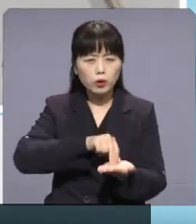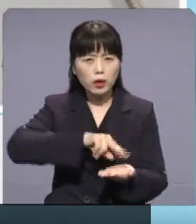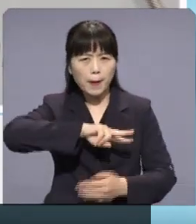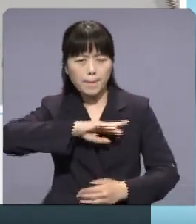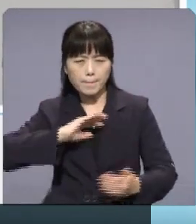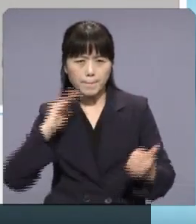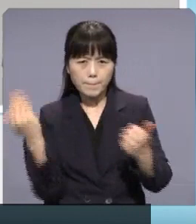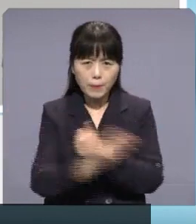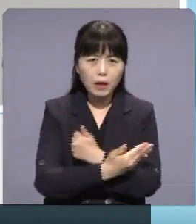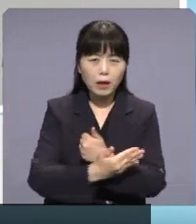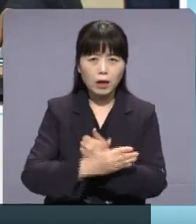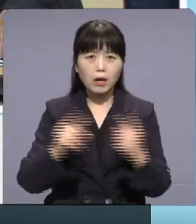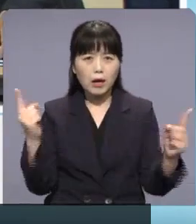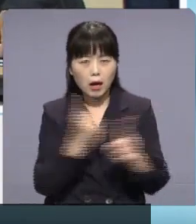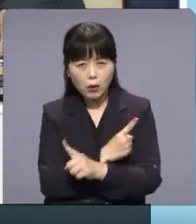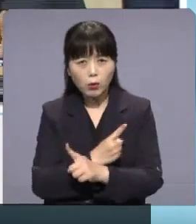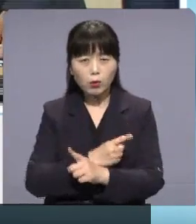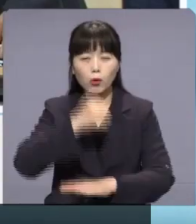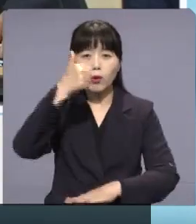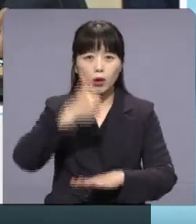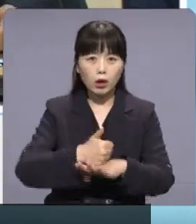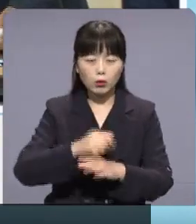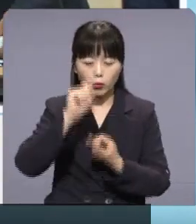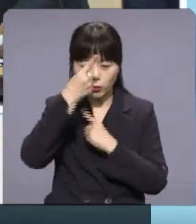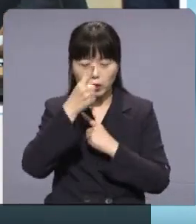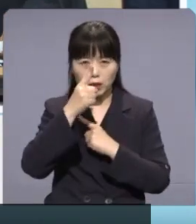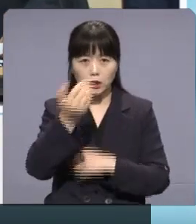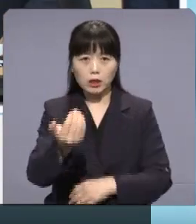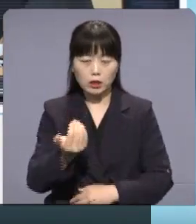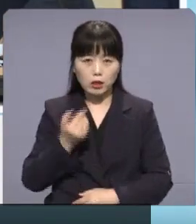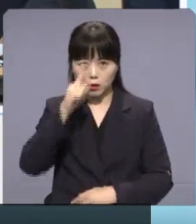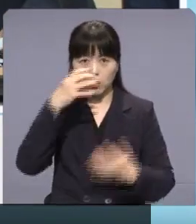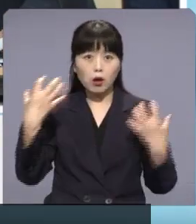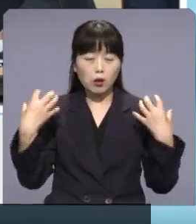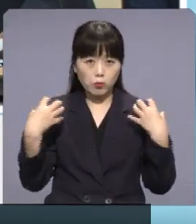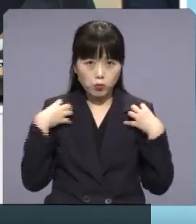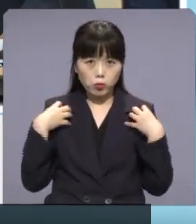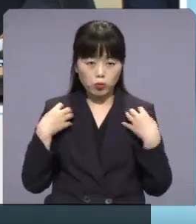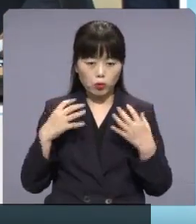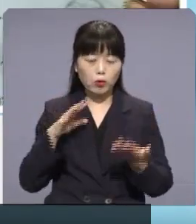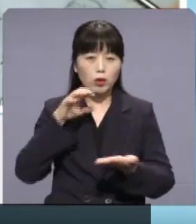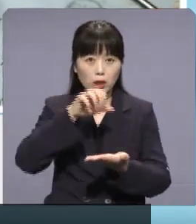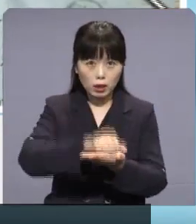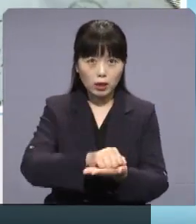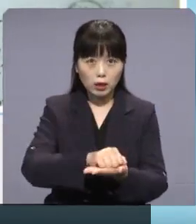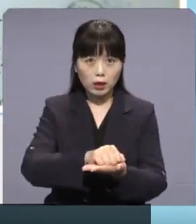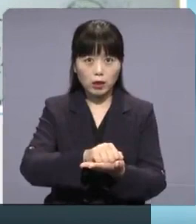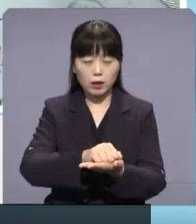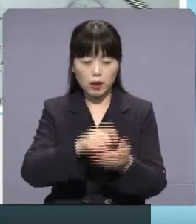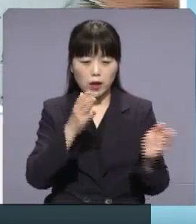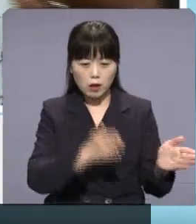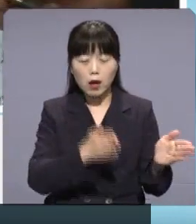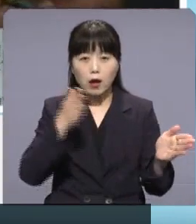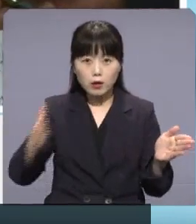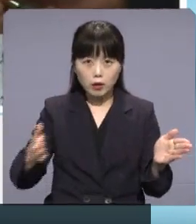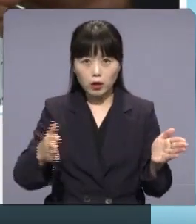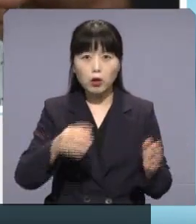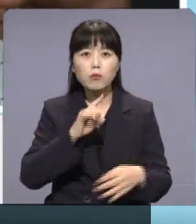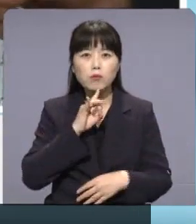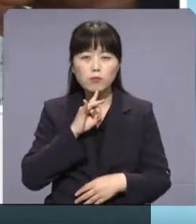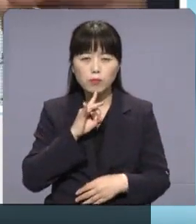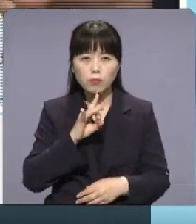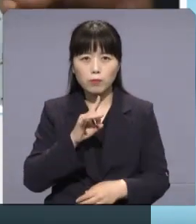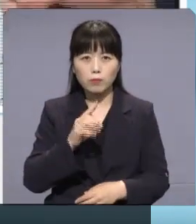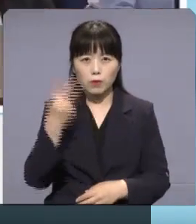뒤덮고, 그리고 결국은 이명박 정부를 정부에서 직권을 다 재연 연장을 했음에도 불구하고